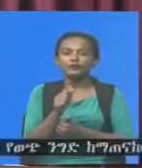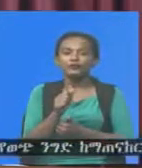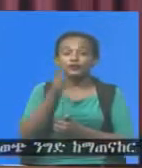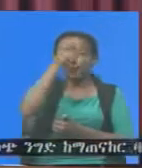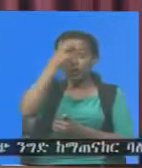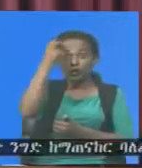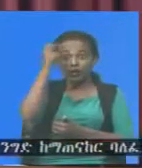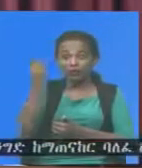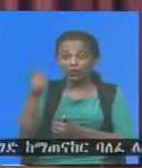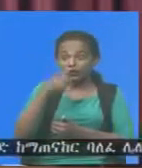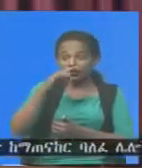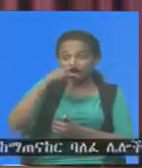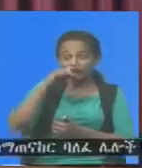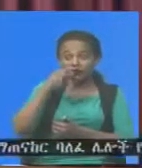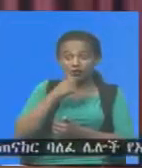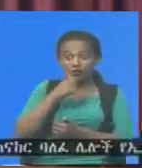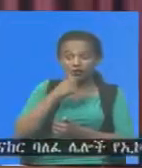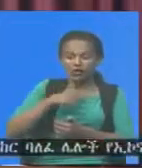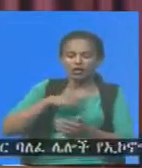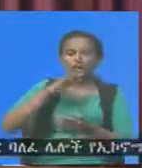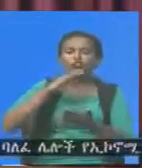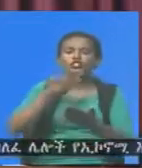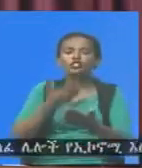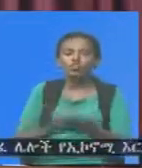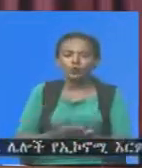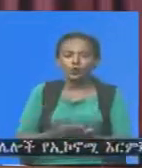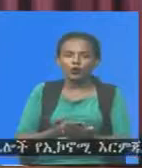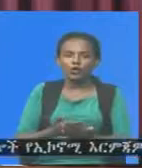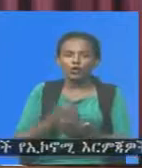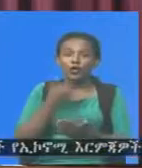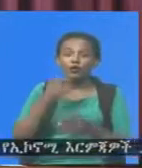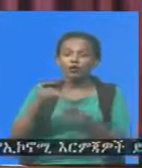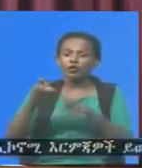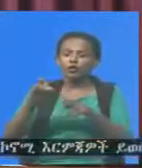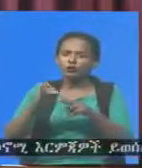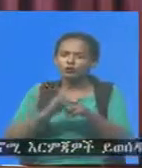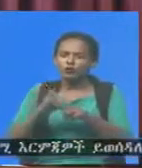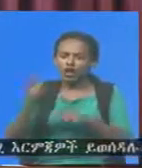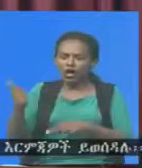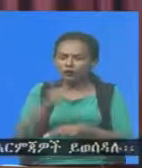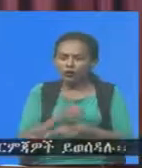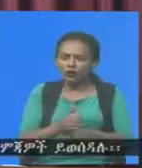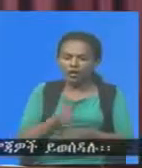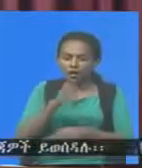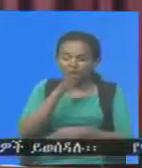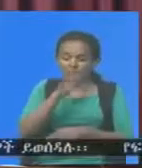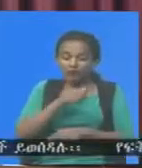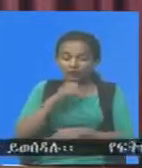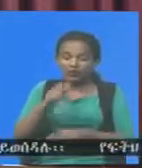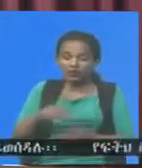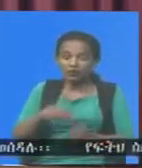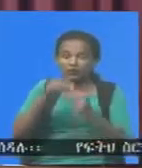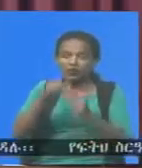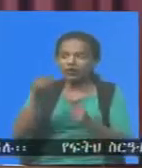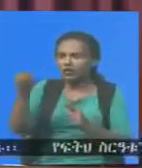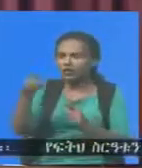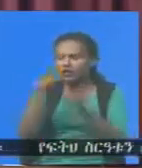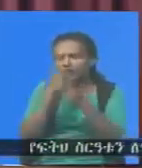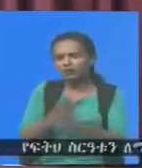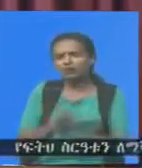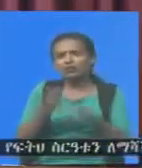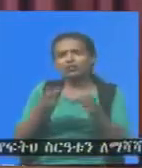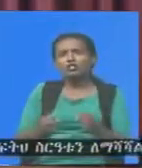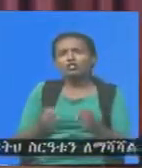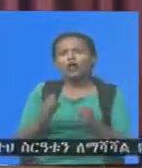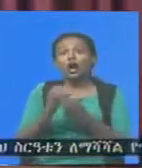ከወላይታ የመጣ ህፃን ሴት የኔም ልጅ ነው የሚል ሞጆ ላይ አዳማ ላይ አዲስ አበባ ላይ ካልተፈጠረ በስተቀረ ይሄ ሊከበር የሚችል ሀገርና